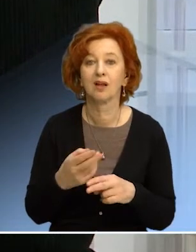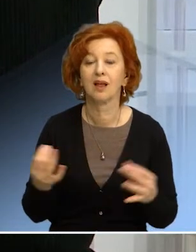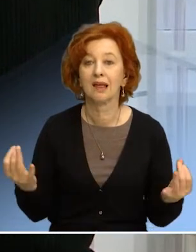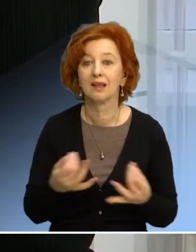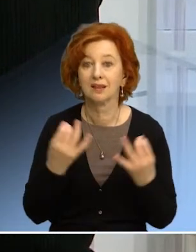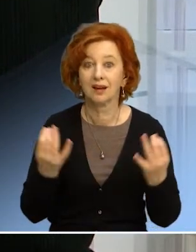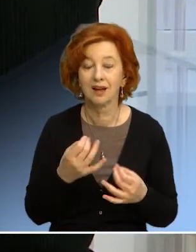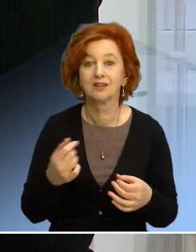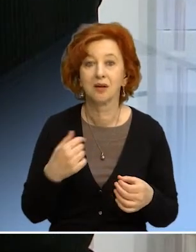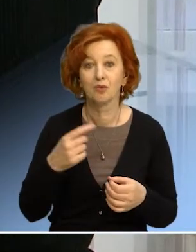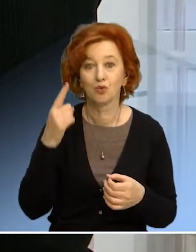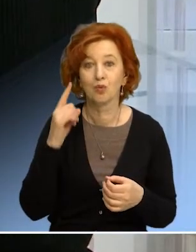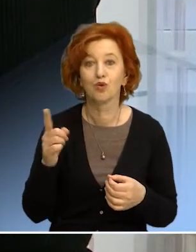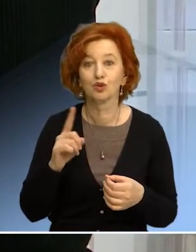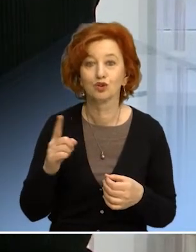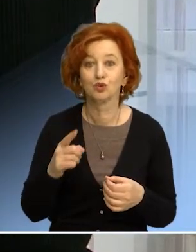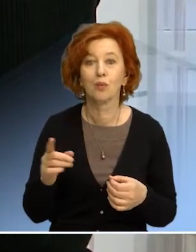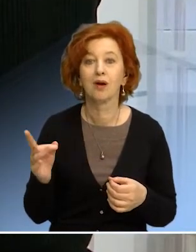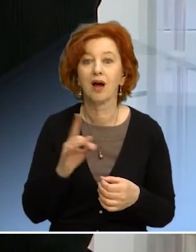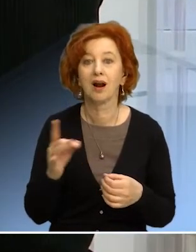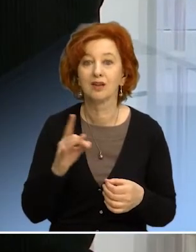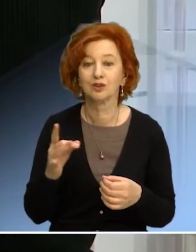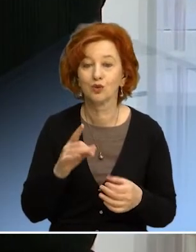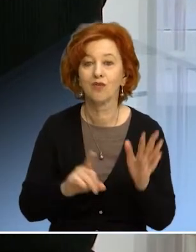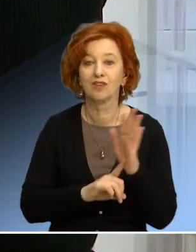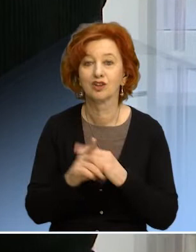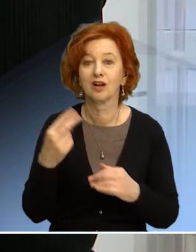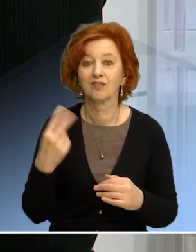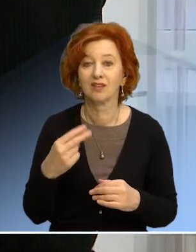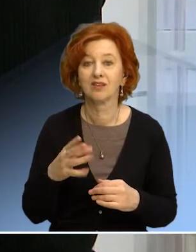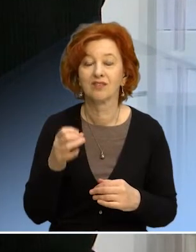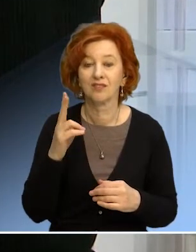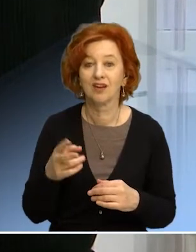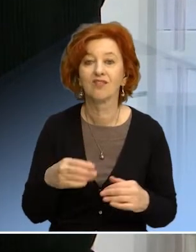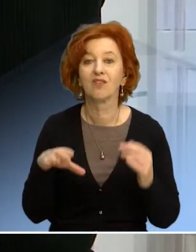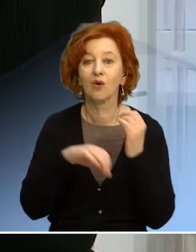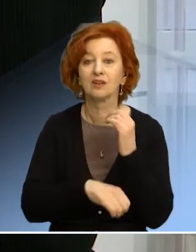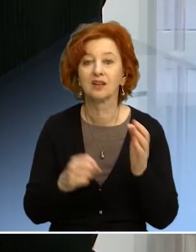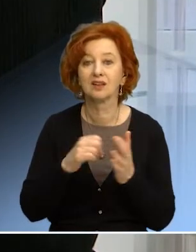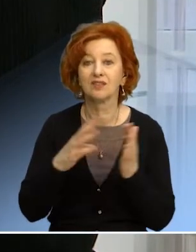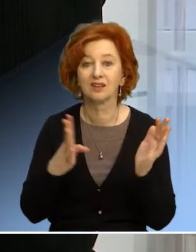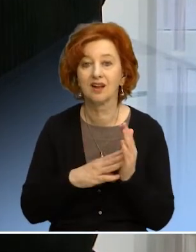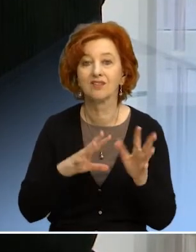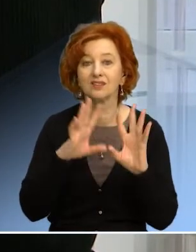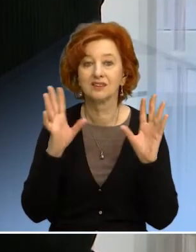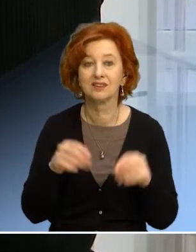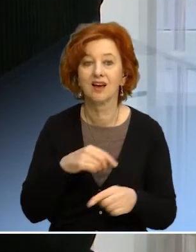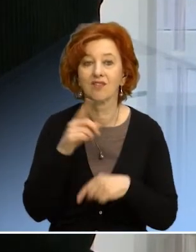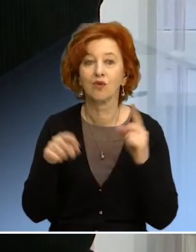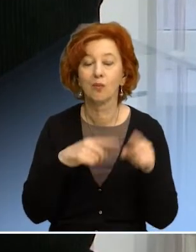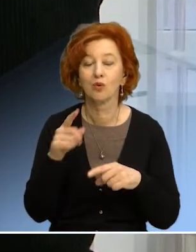бы интересно узнать и мне, и, думаю, телезрителям, каким был Ростов в начале 20 века, в конце 19-го, в тех вопросах,